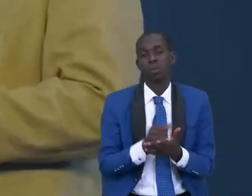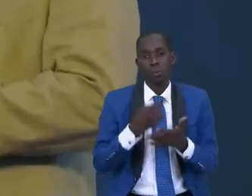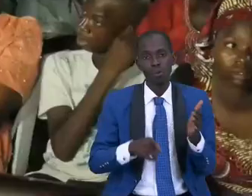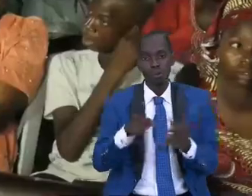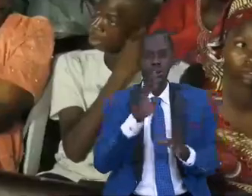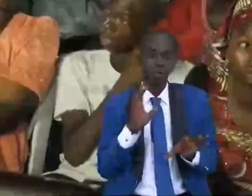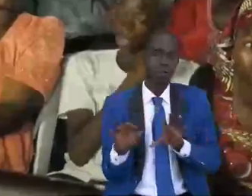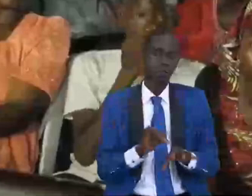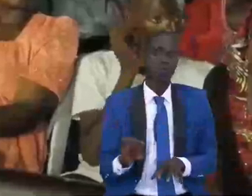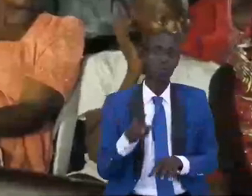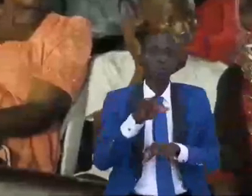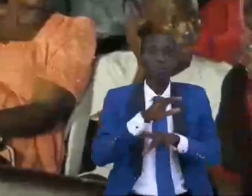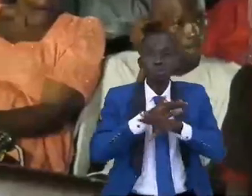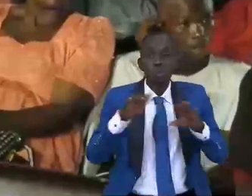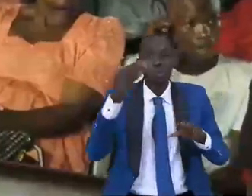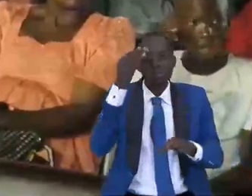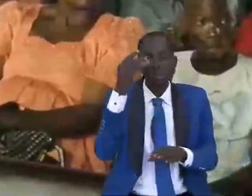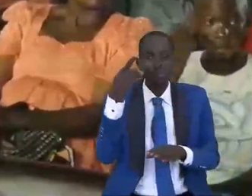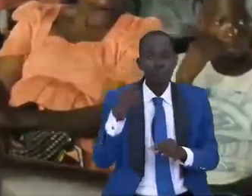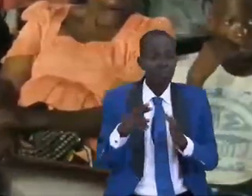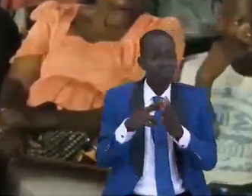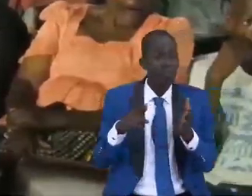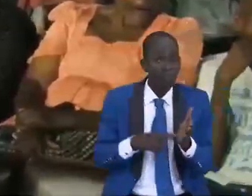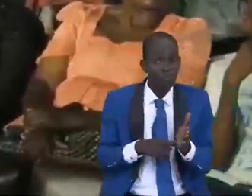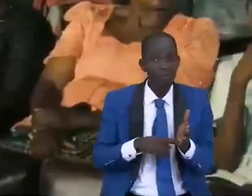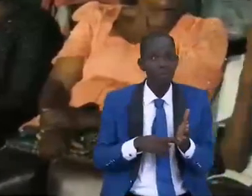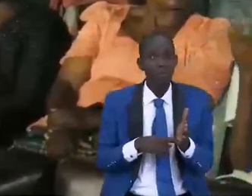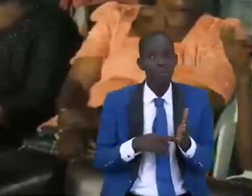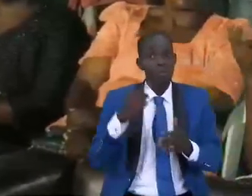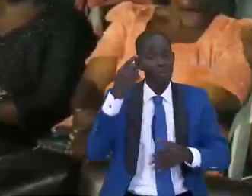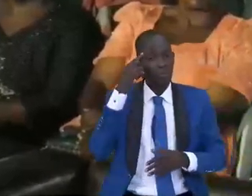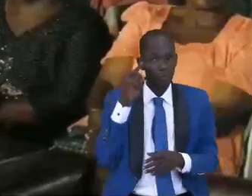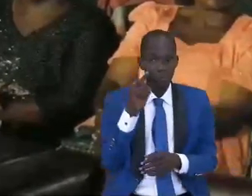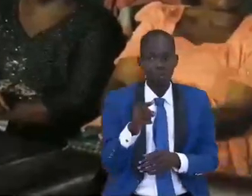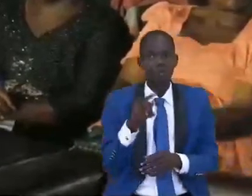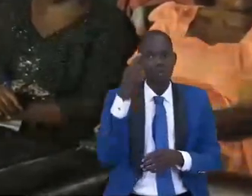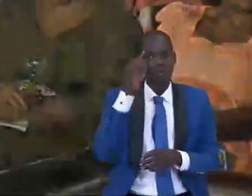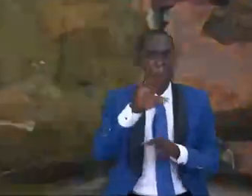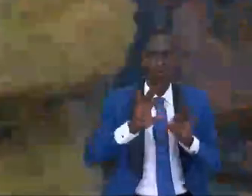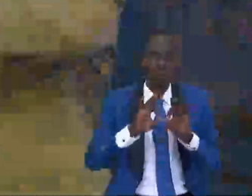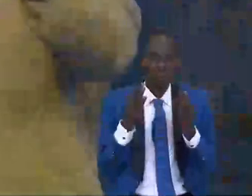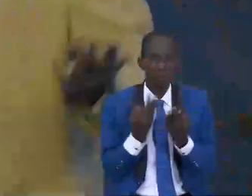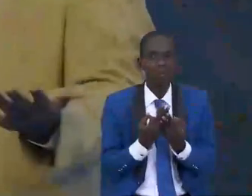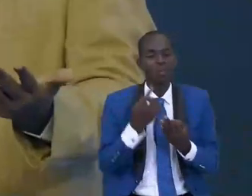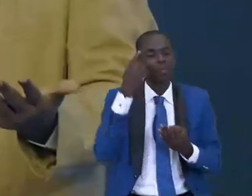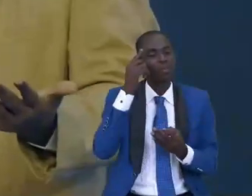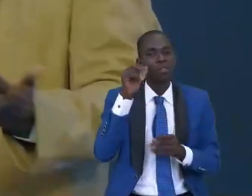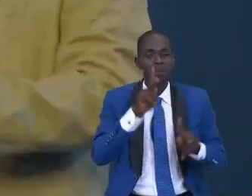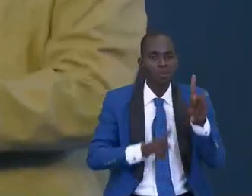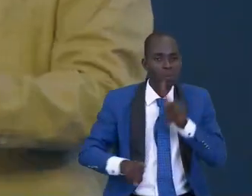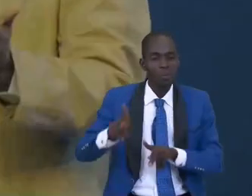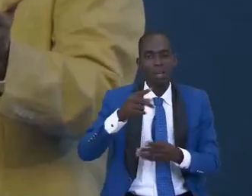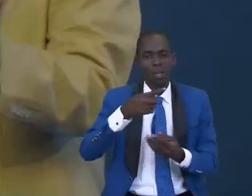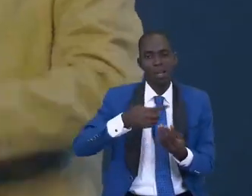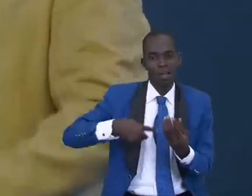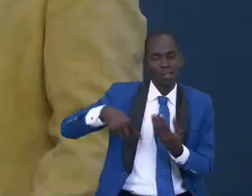ce que vous faites. Vous ne connaissez pas le résultat. Pour toi, tu ne connais pas le résultat pour toi, pour